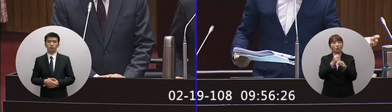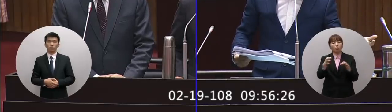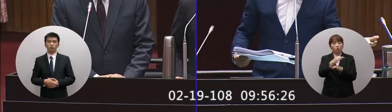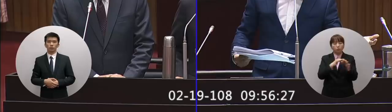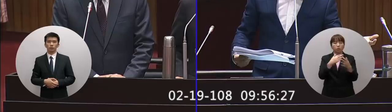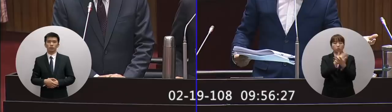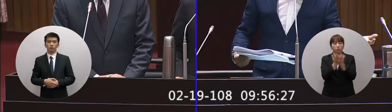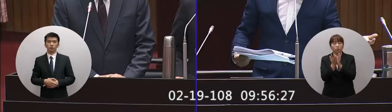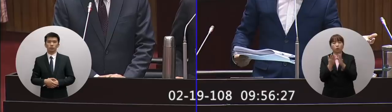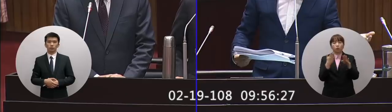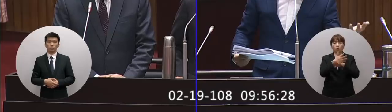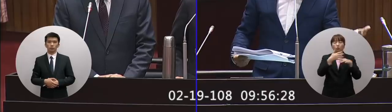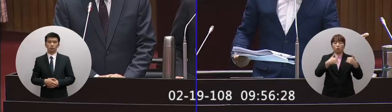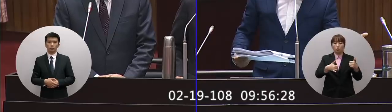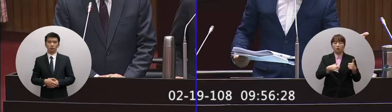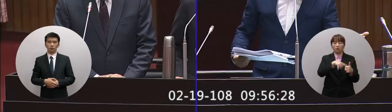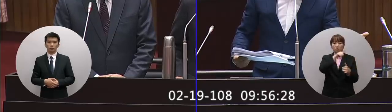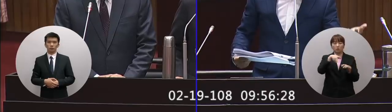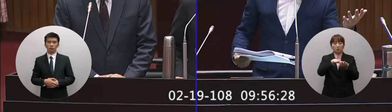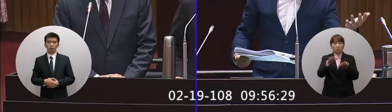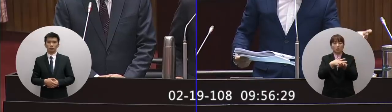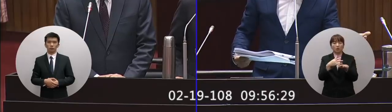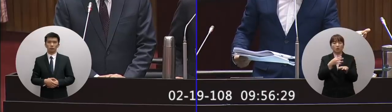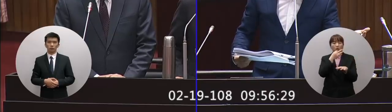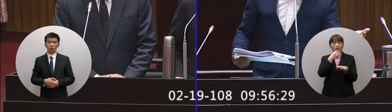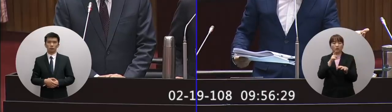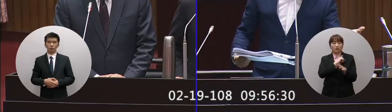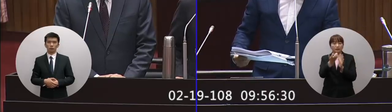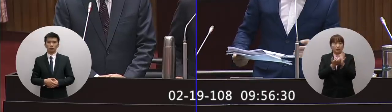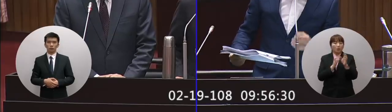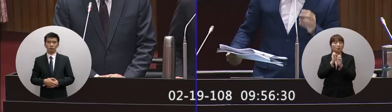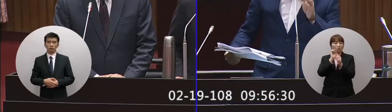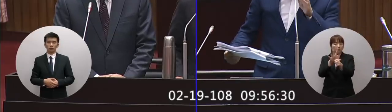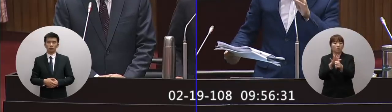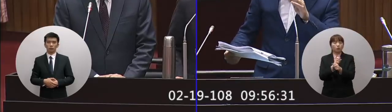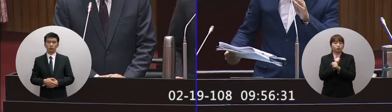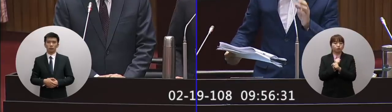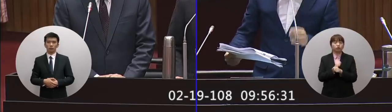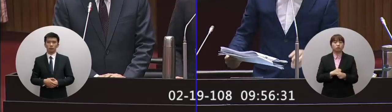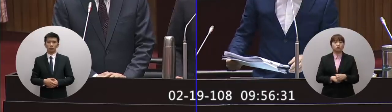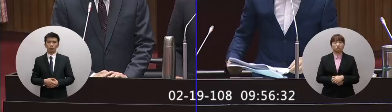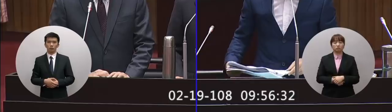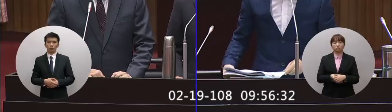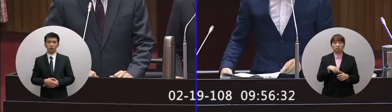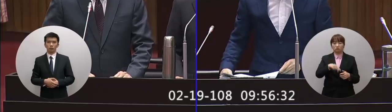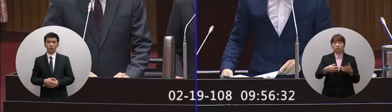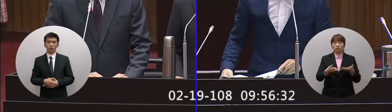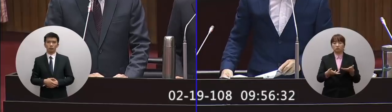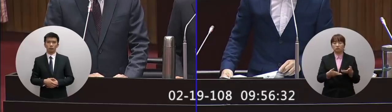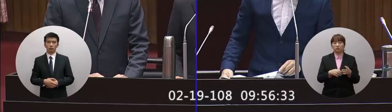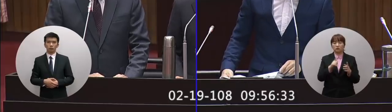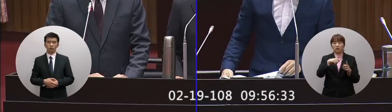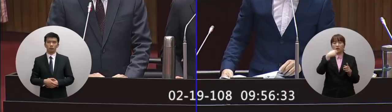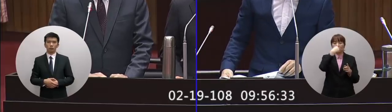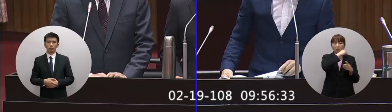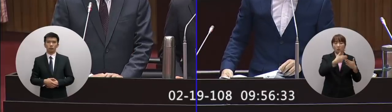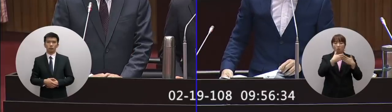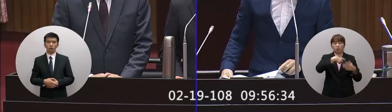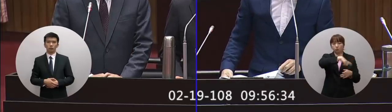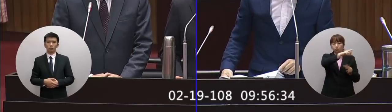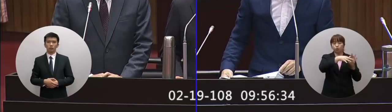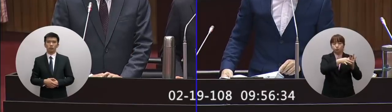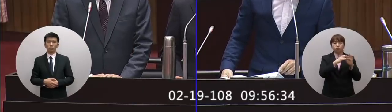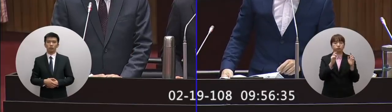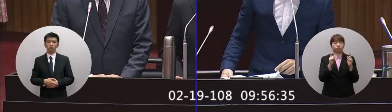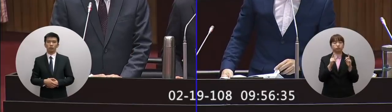商或过境，啊，你不会去担心这问题，你不会做提醒。好，院长，我觉得这个问题哈，不只是两岸关系了，也